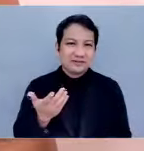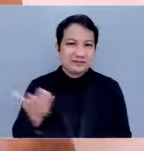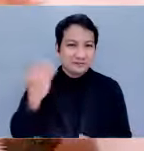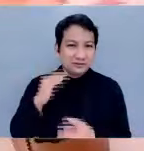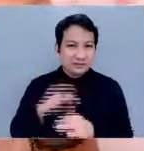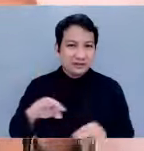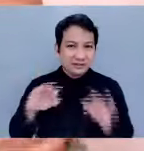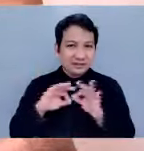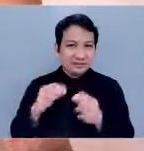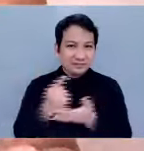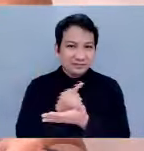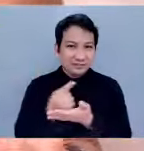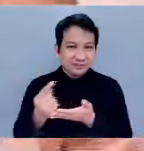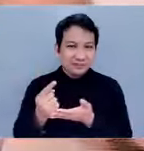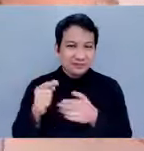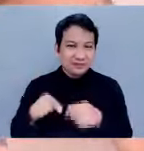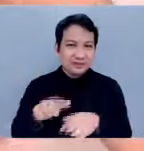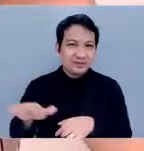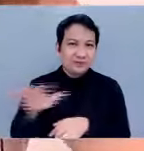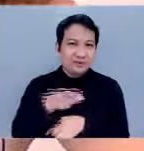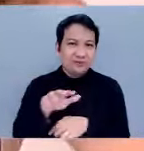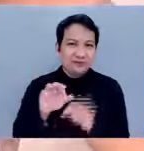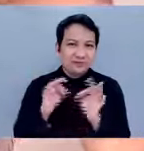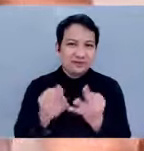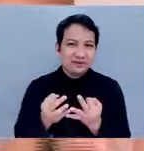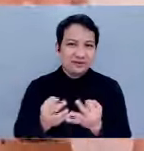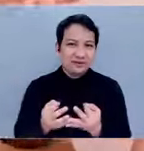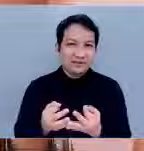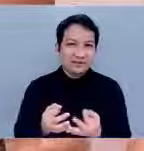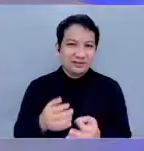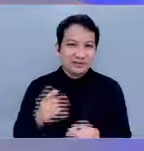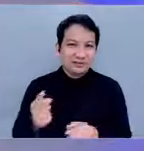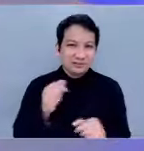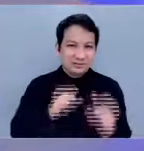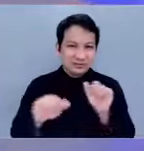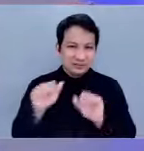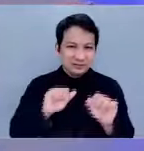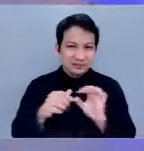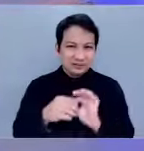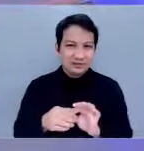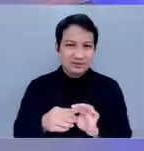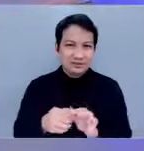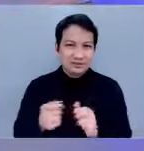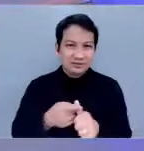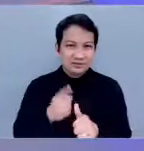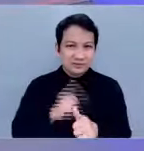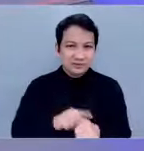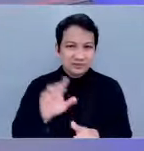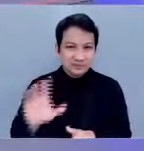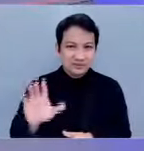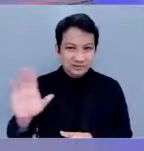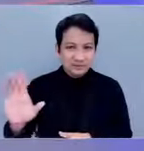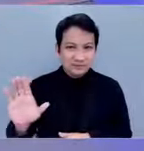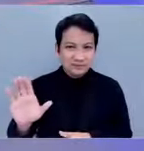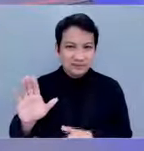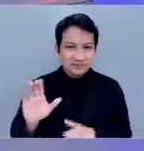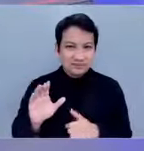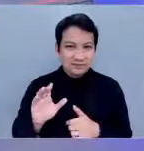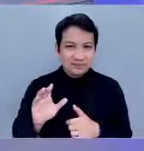for you sa buong pamilya nyo. Ikaw ang tagal mo ng artista, pero ito yung first time na talagang kayong, ikaw ang ka-love team ni